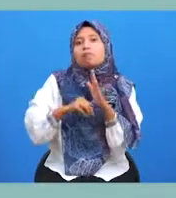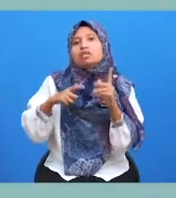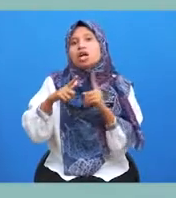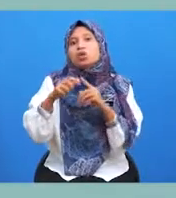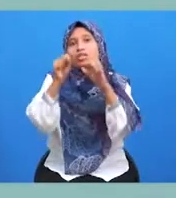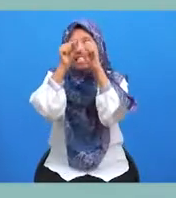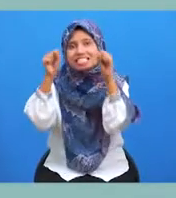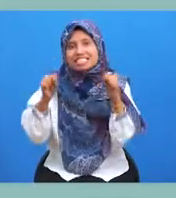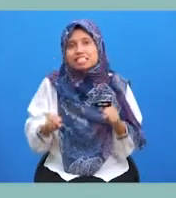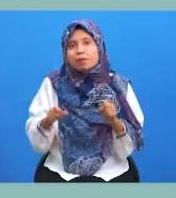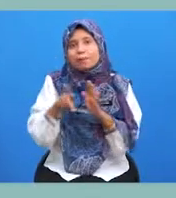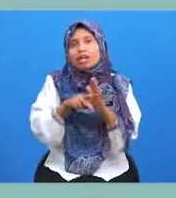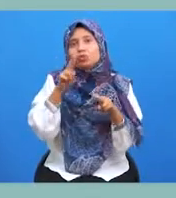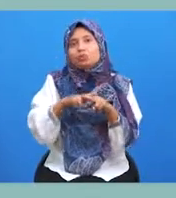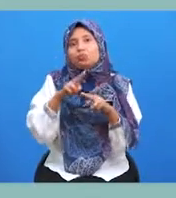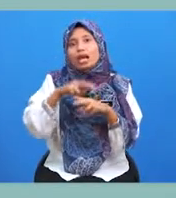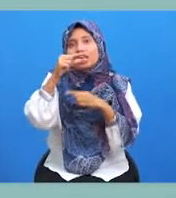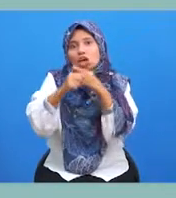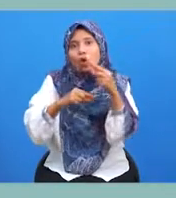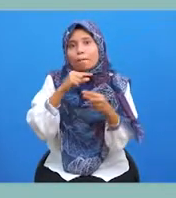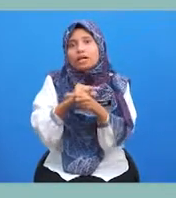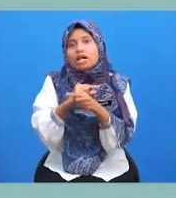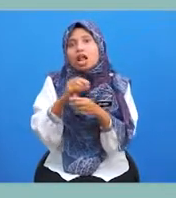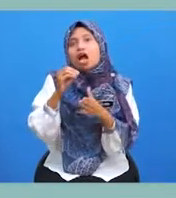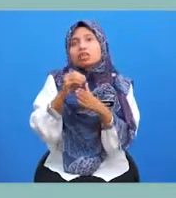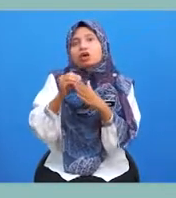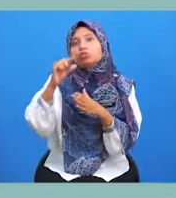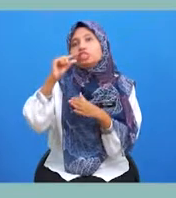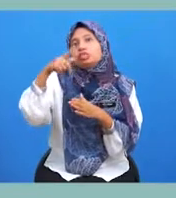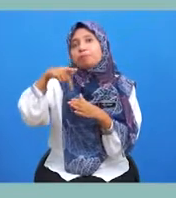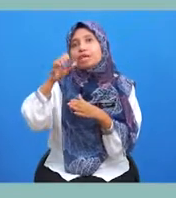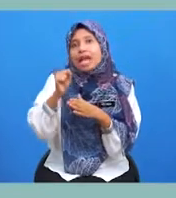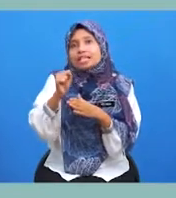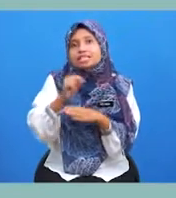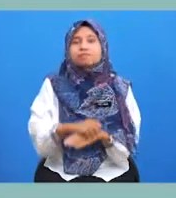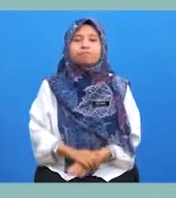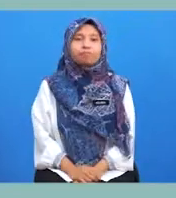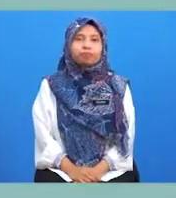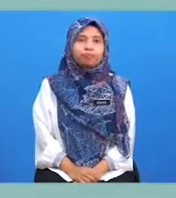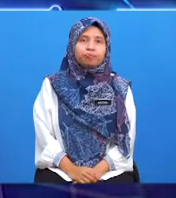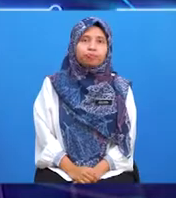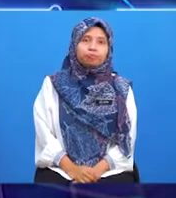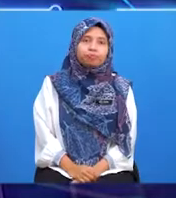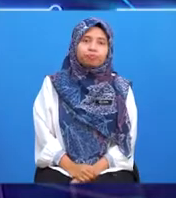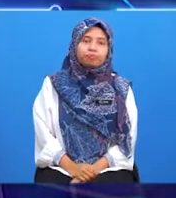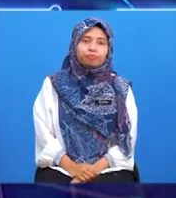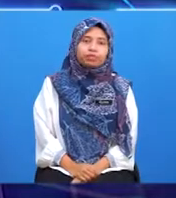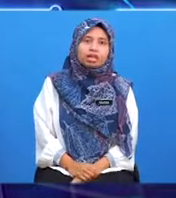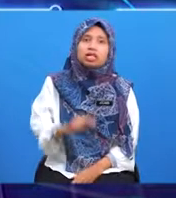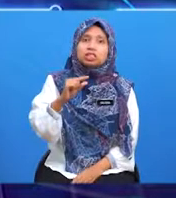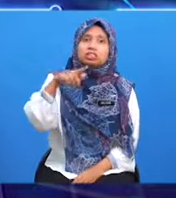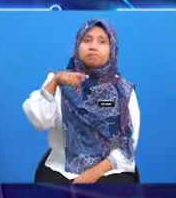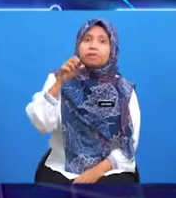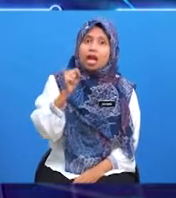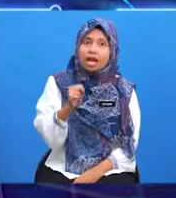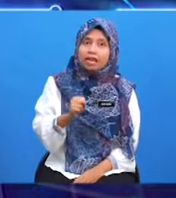sistem kedudukan global atau GPS, Global Positioning System. GPS